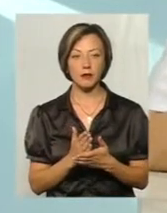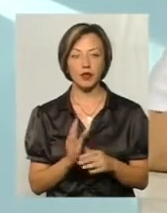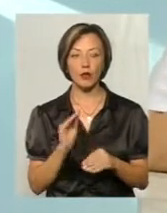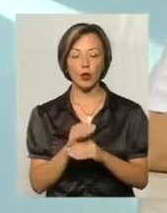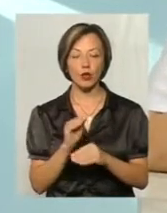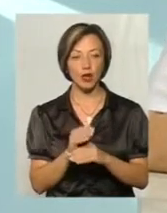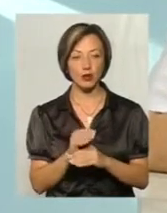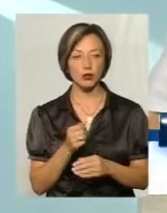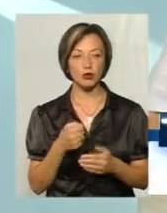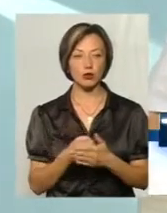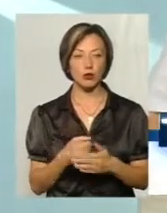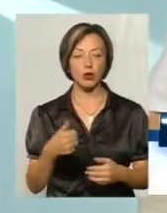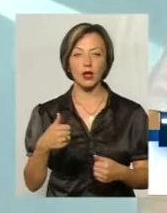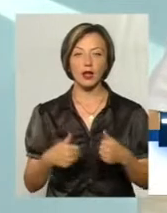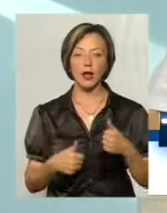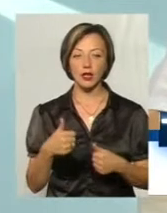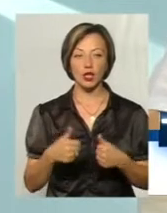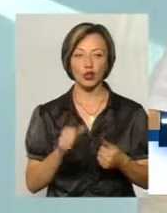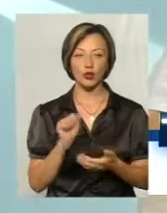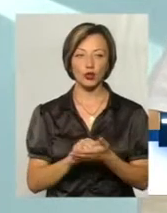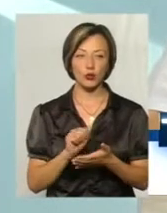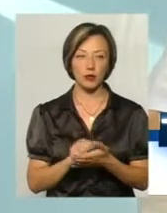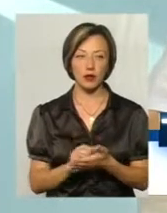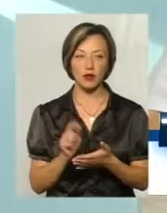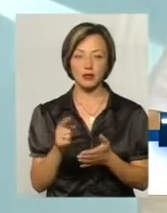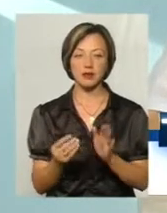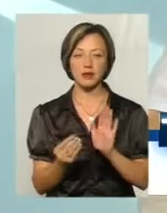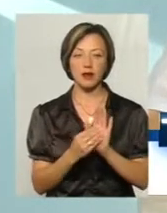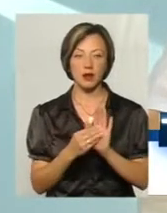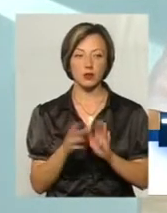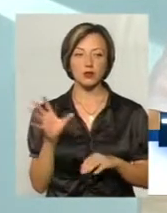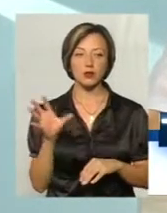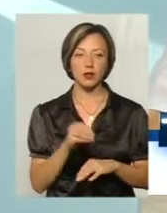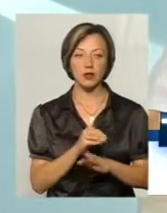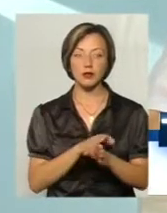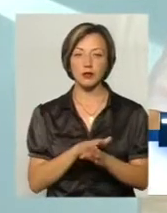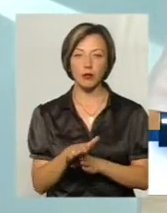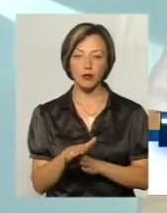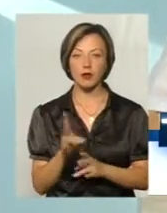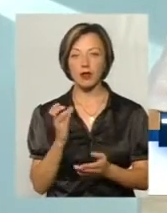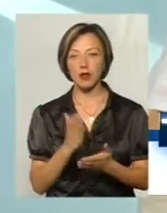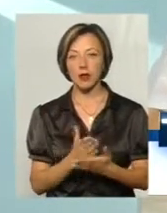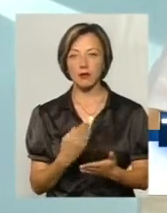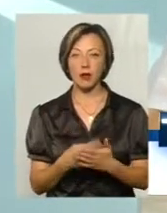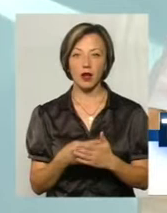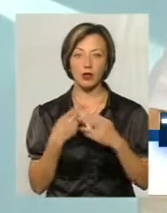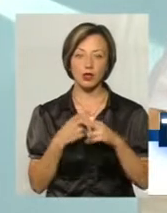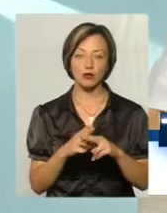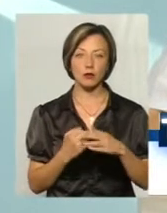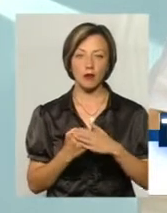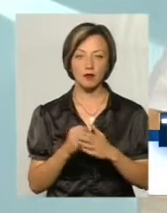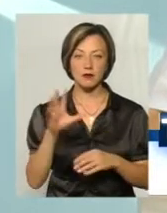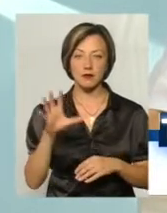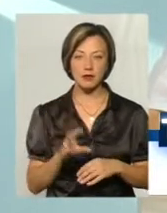додаток до тендерної документації, в якому указуються всі повністю наявність матеріально-технічної бази,